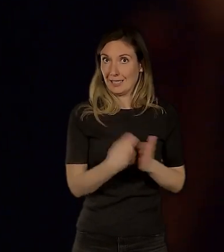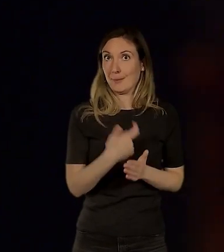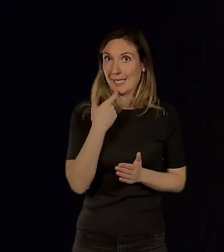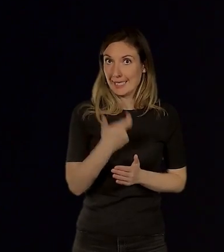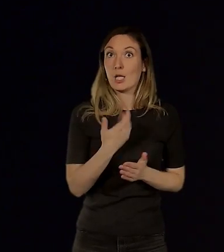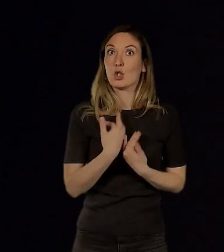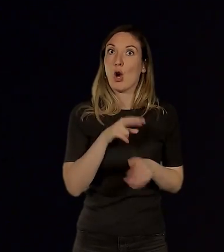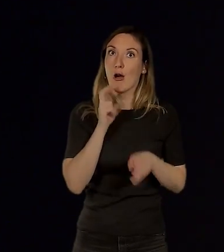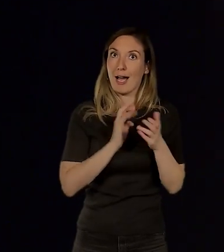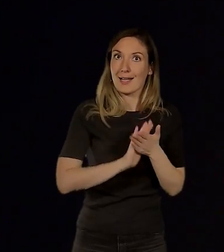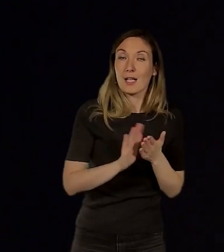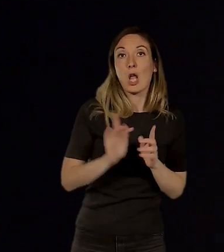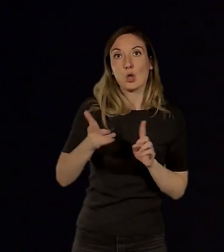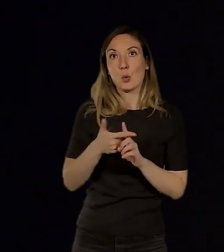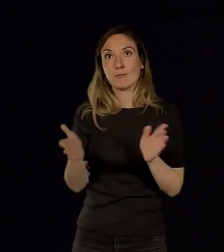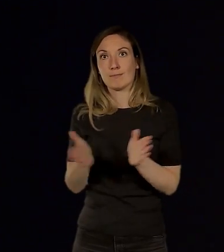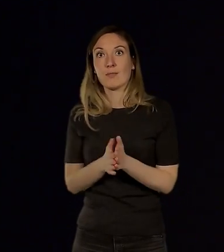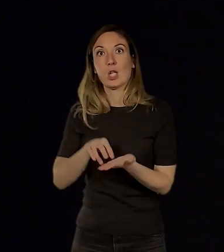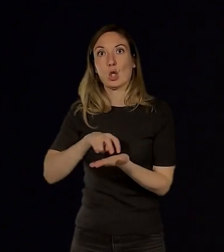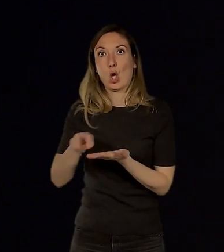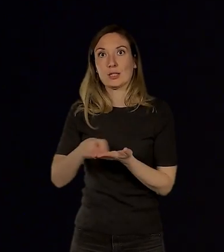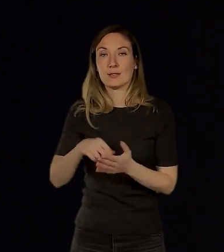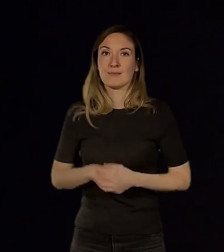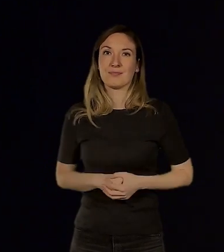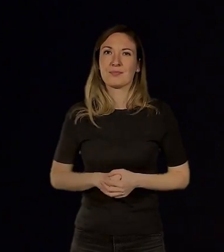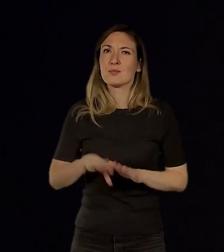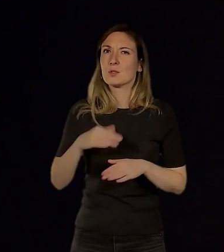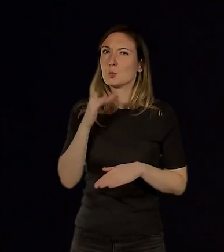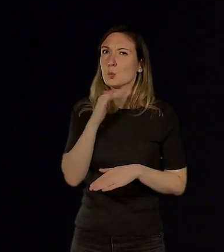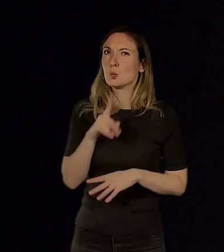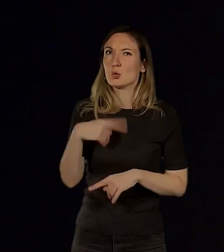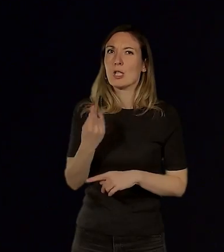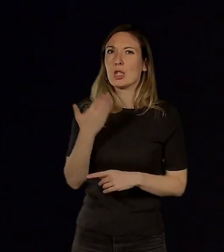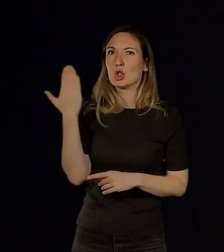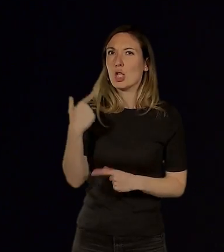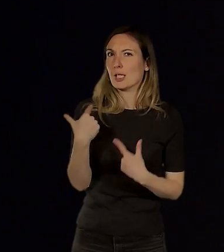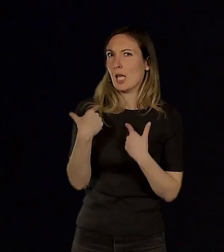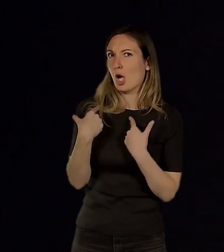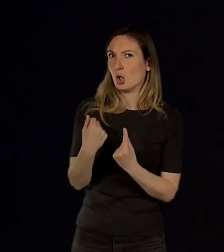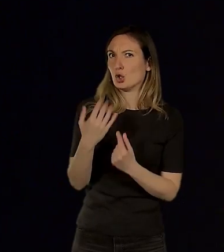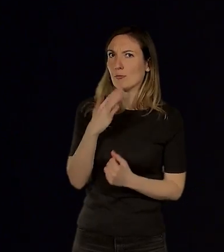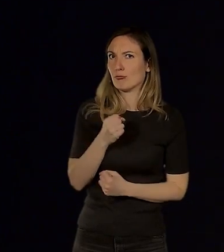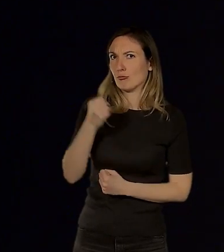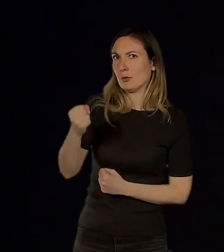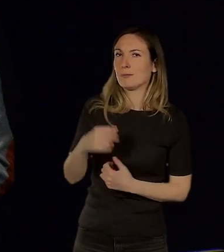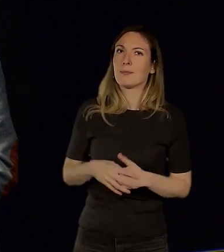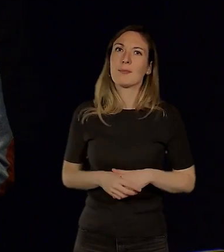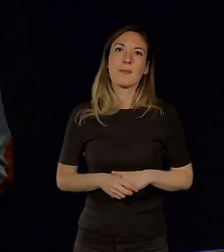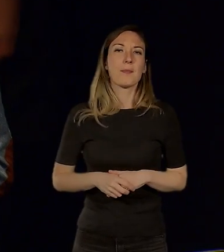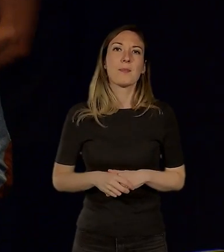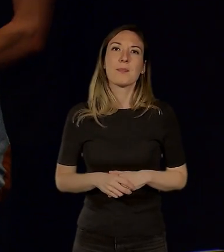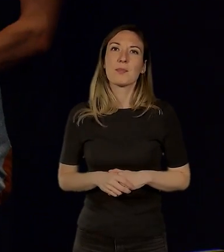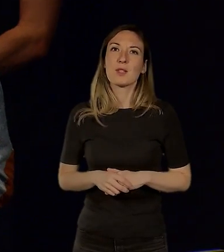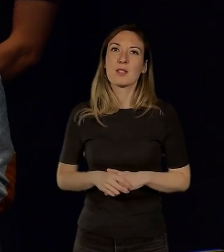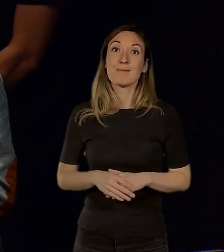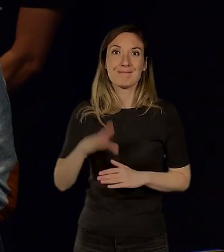tamhle pan v černé košili. Tak mikrofon už k vám putuje. Máte slovo, dobrý den. David Horácius, dobrý večer.